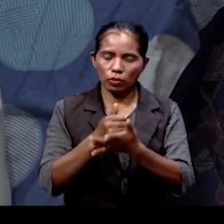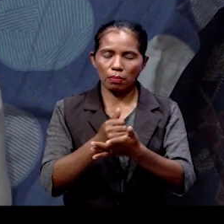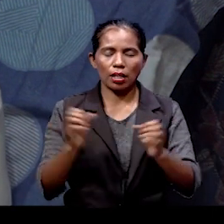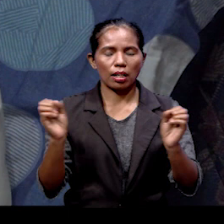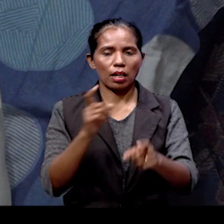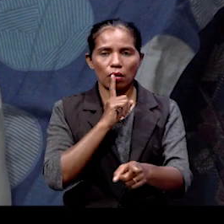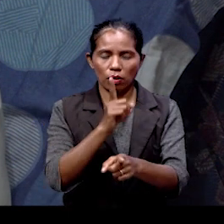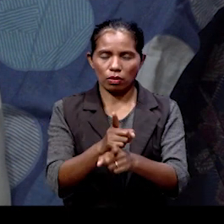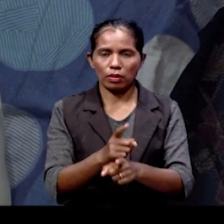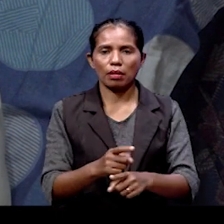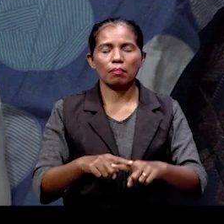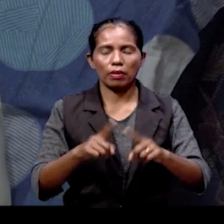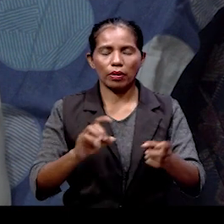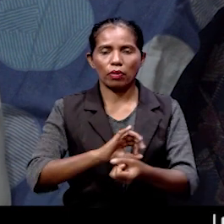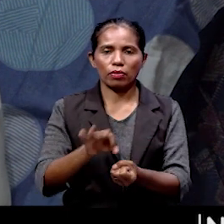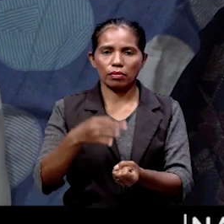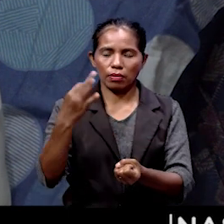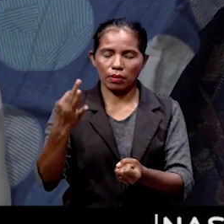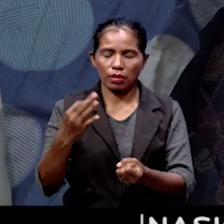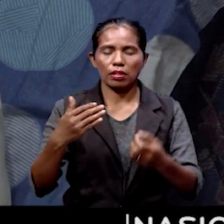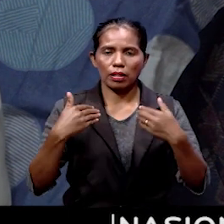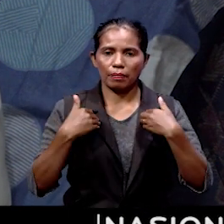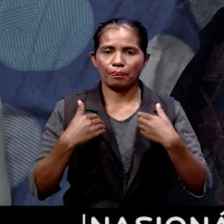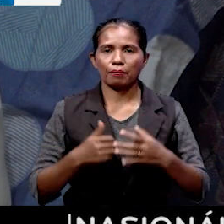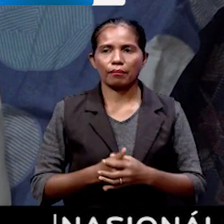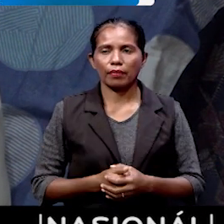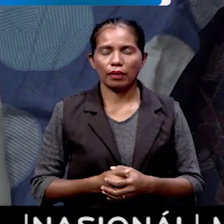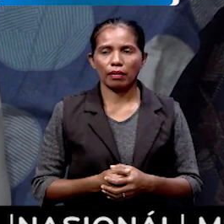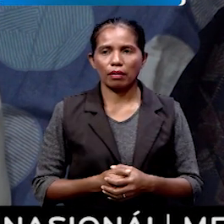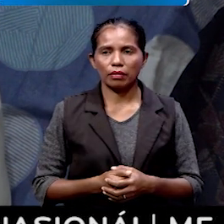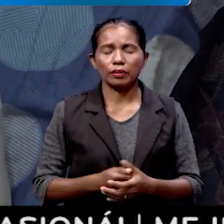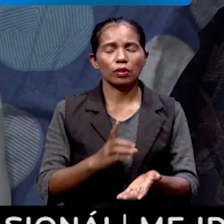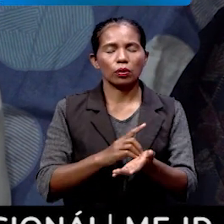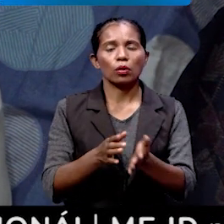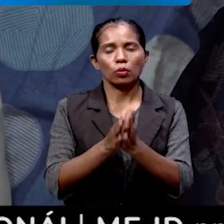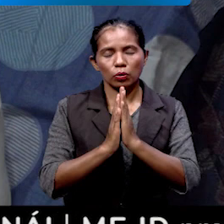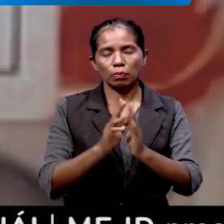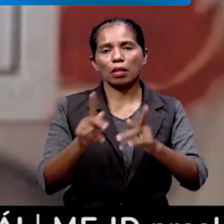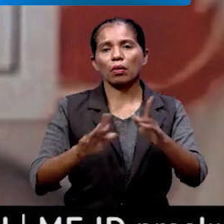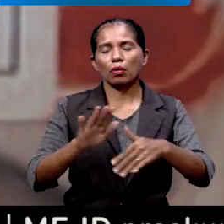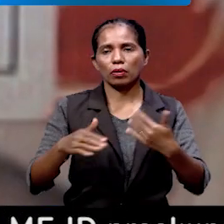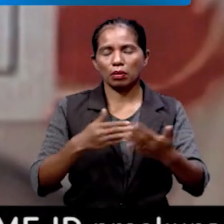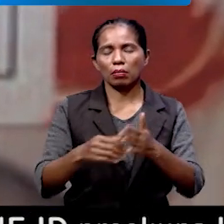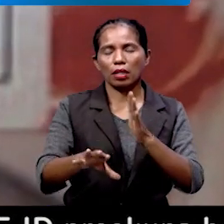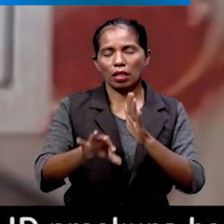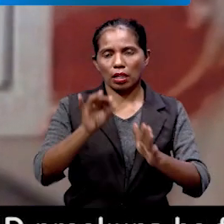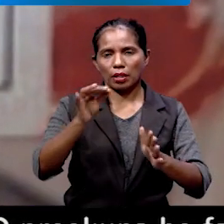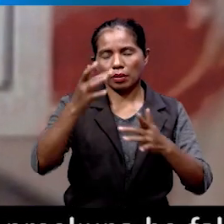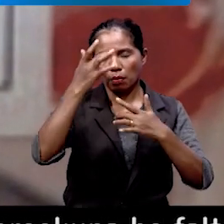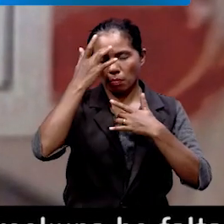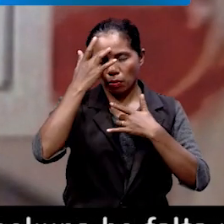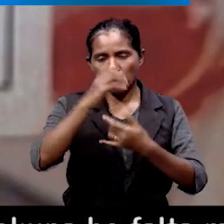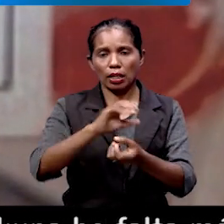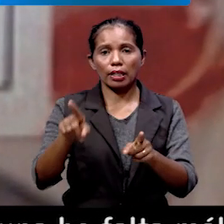lu. Mungkin COVID ni iya, itu tu tertinggal datang. Doutor, nem russo bem mahoto, nem bem retan sintomas para